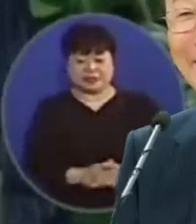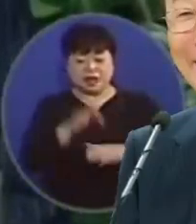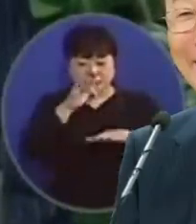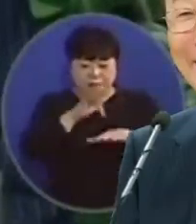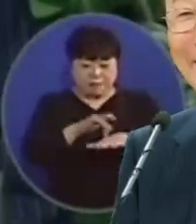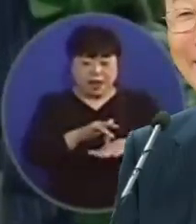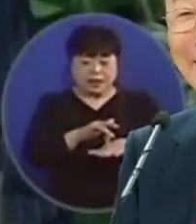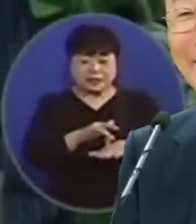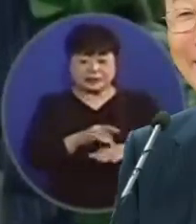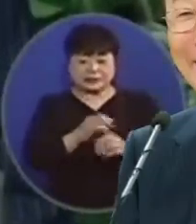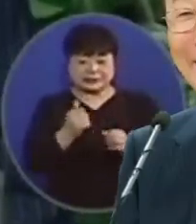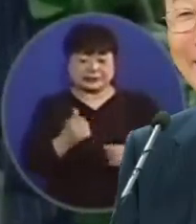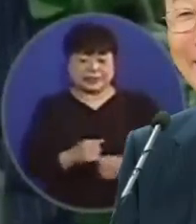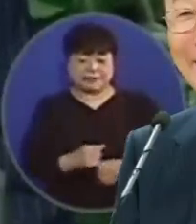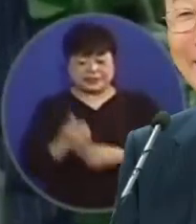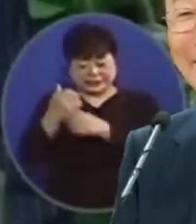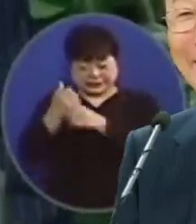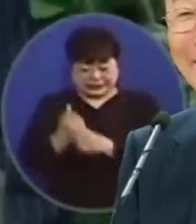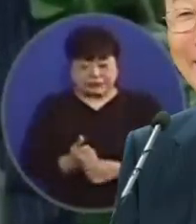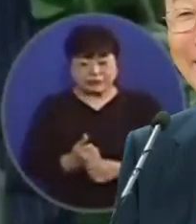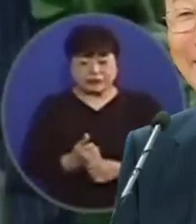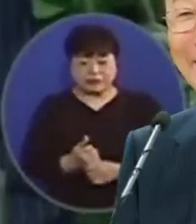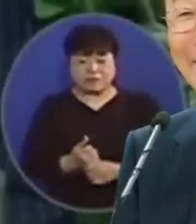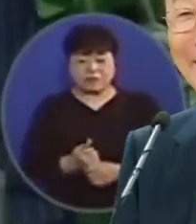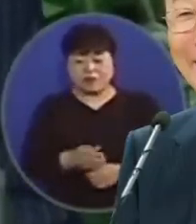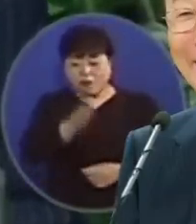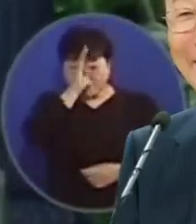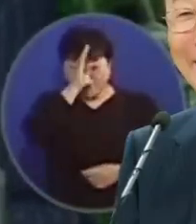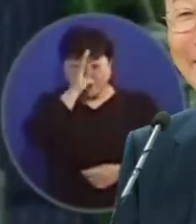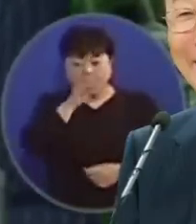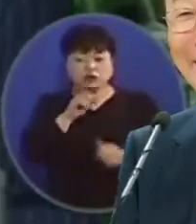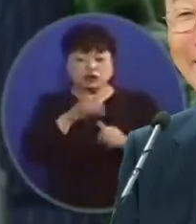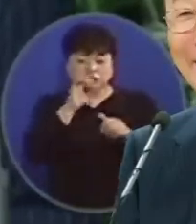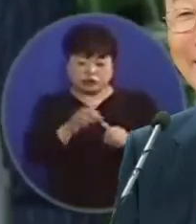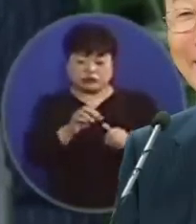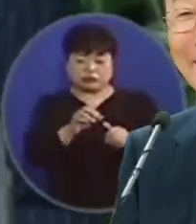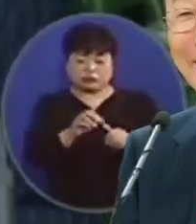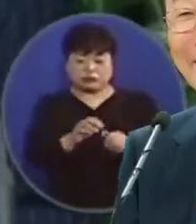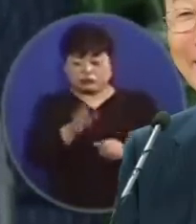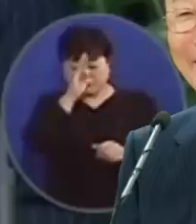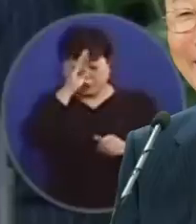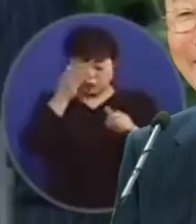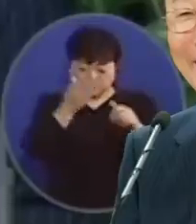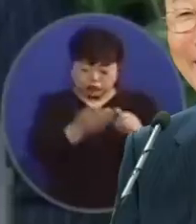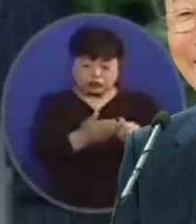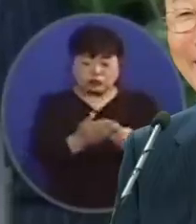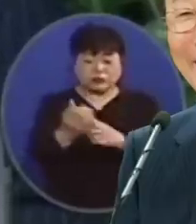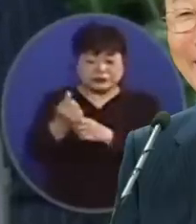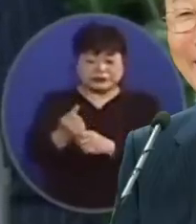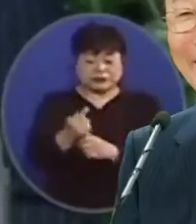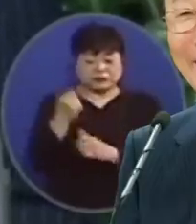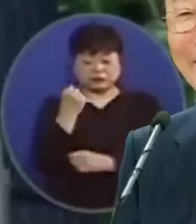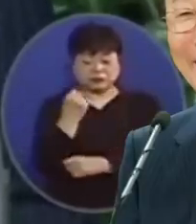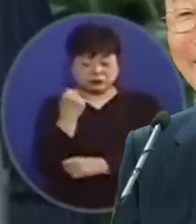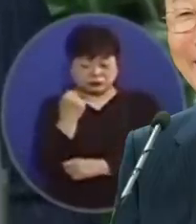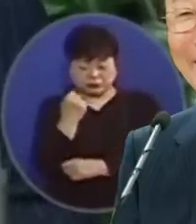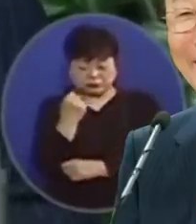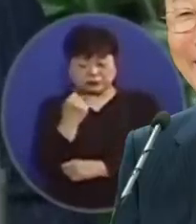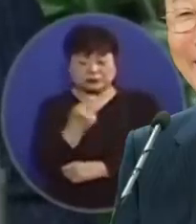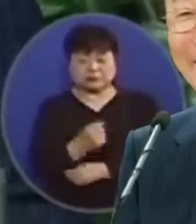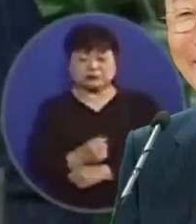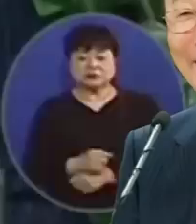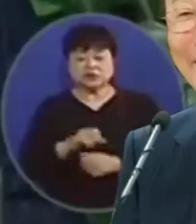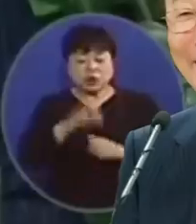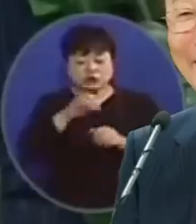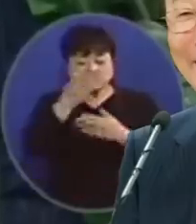잡고 있는 또 한 가지 고리가 병과 저주인 것입니다. 사람들을 병들게 하고 그를 잡고서 뒤어 흔듭니다. 저주를